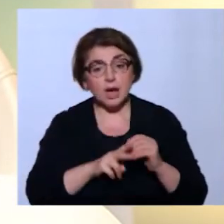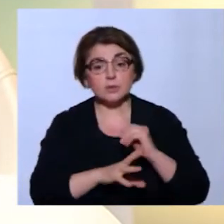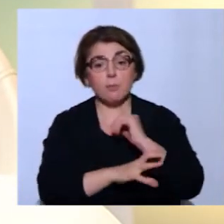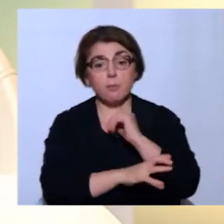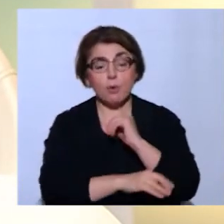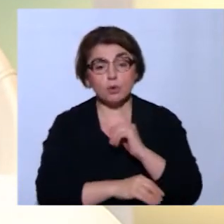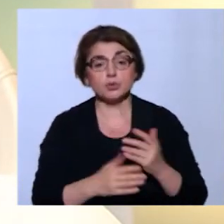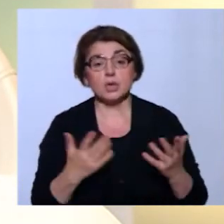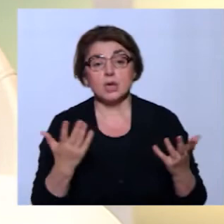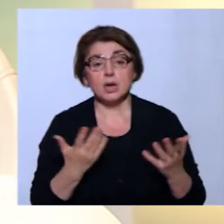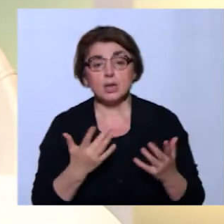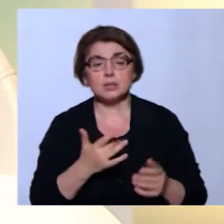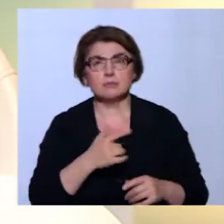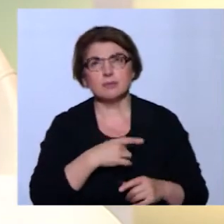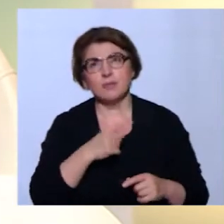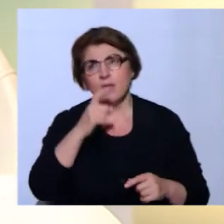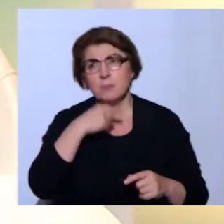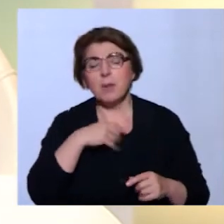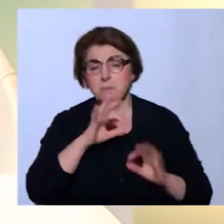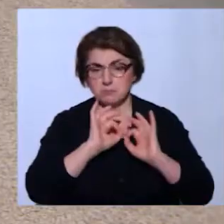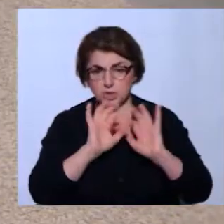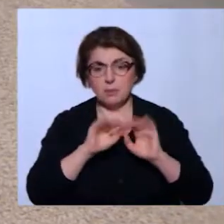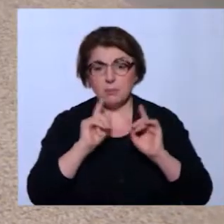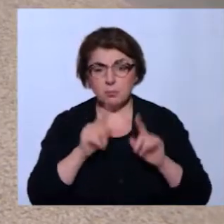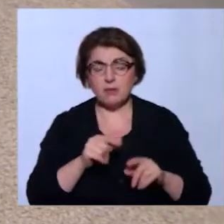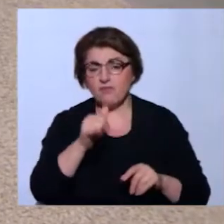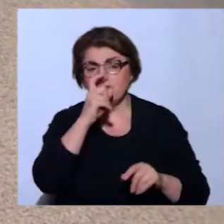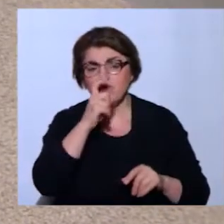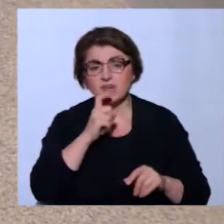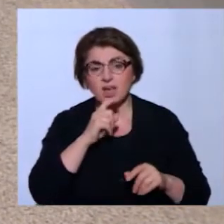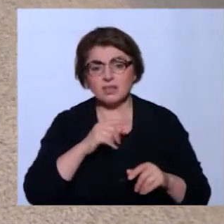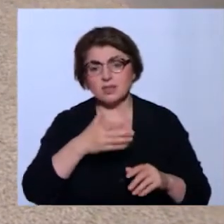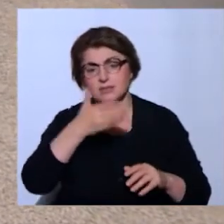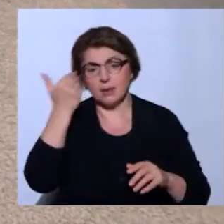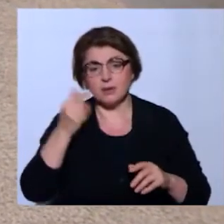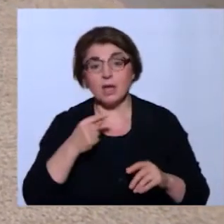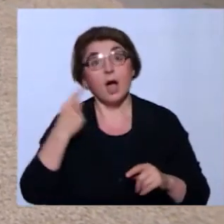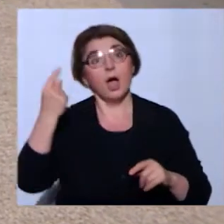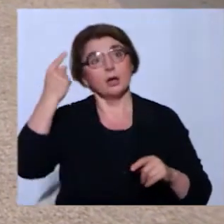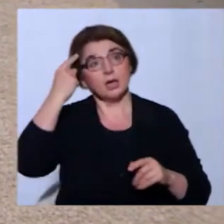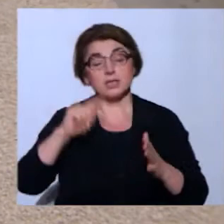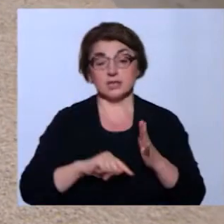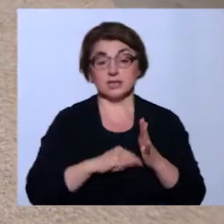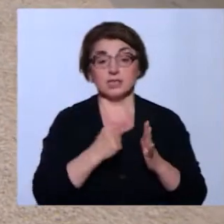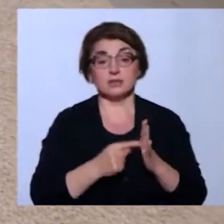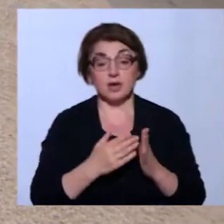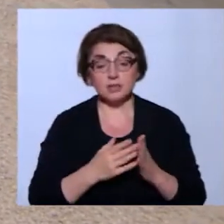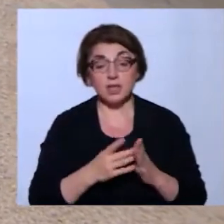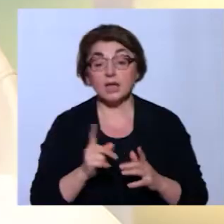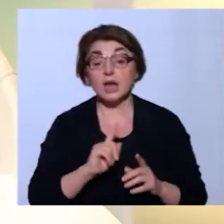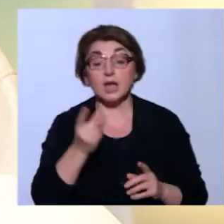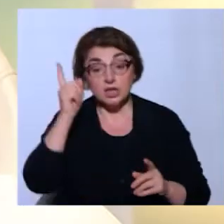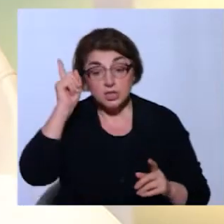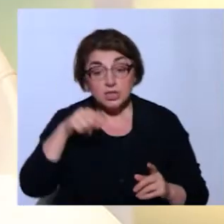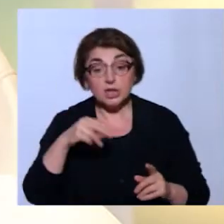დაბოლოებით, რაზეც გული დაგს. შეიძლება და მეთქვა კიდევაც თქვენთვის დღეს, მაგრამ არ ვთქვი და გაგიჩნდათ რაღაც კითხვა და აი რისი ცოდნა